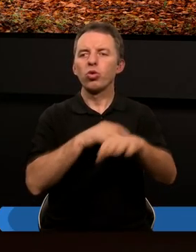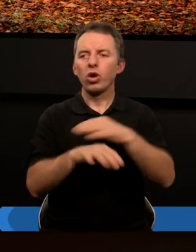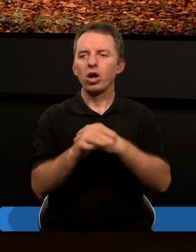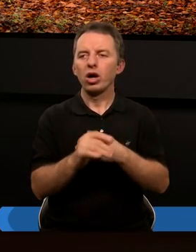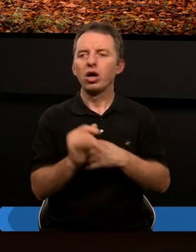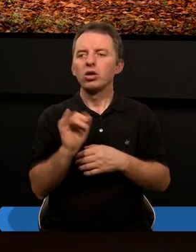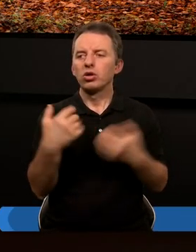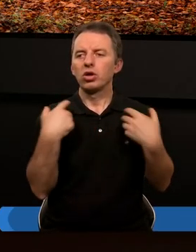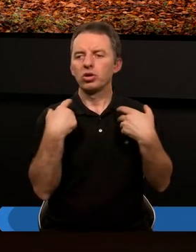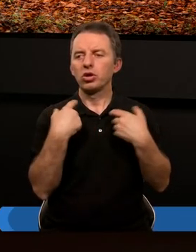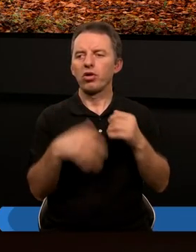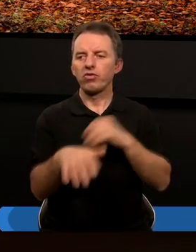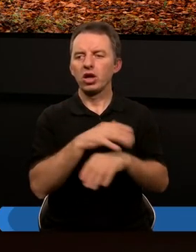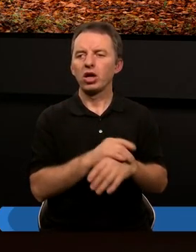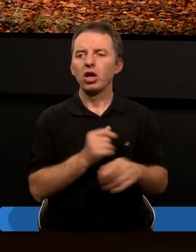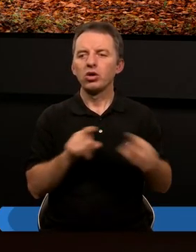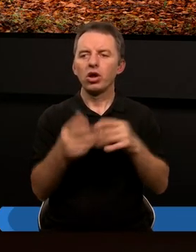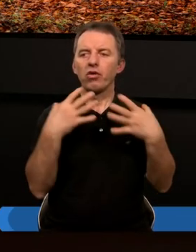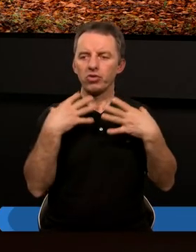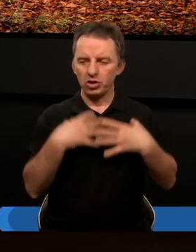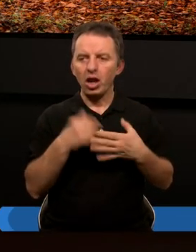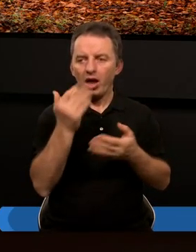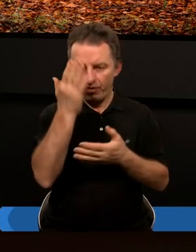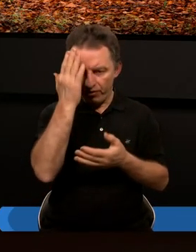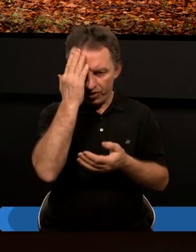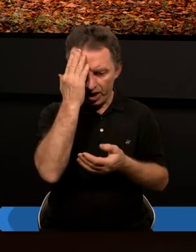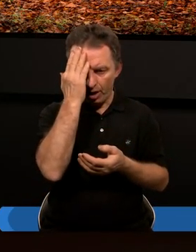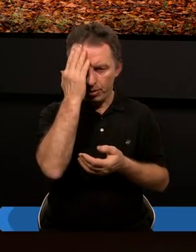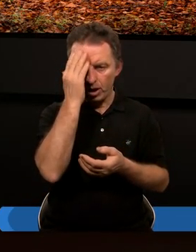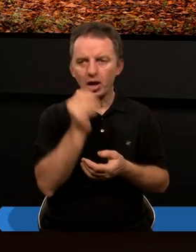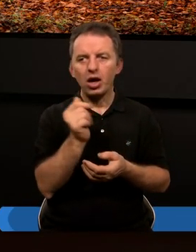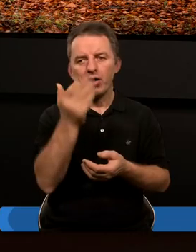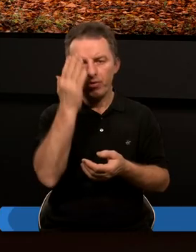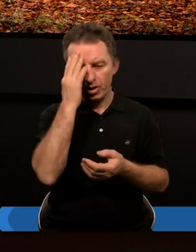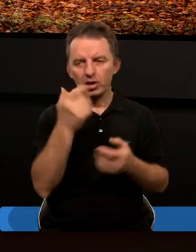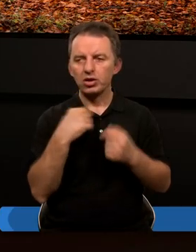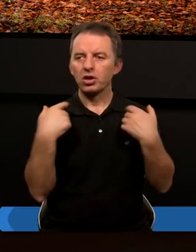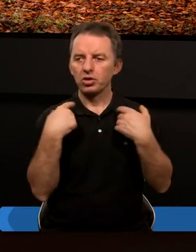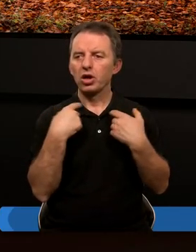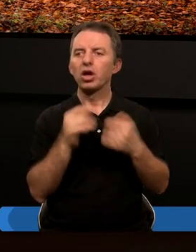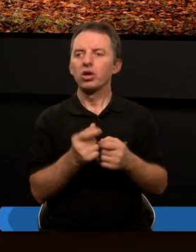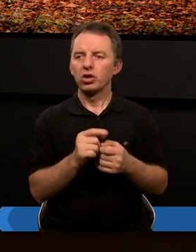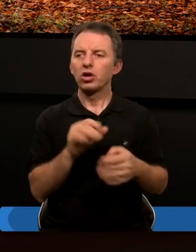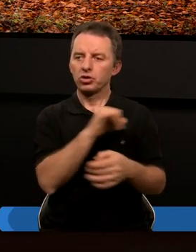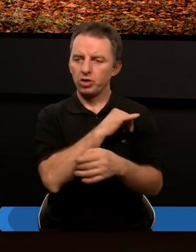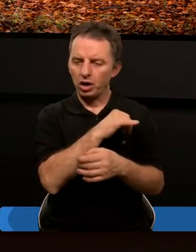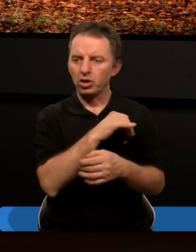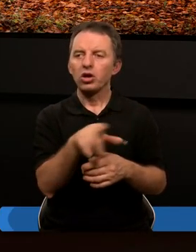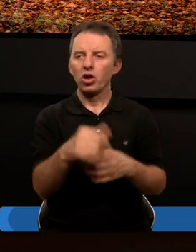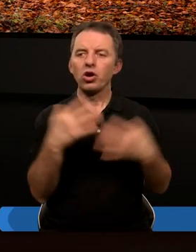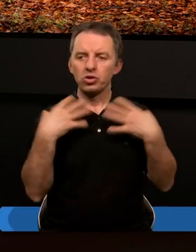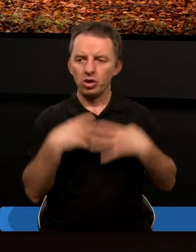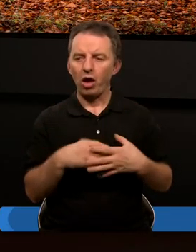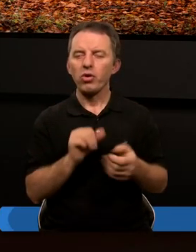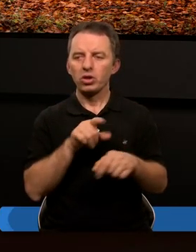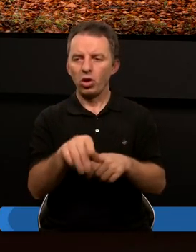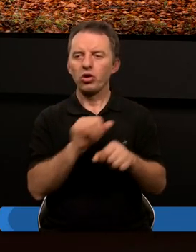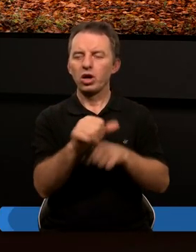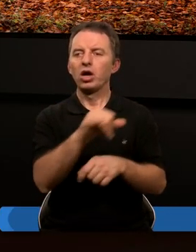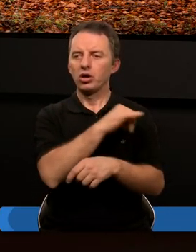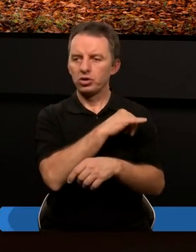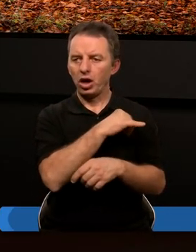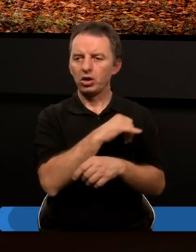Cóż to oznacza żyć w duchu? Co to oznacza żyć w ciele? Już wiemy. Jesteśmy po prostu cieleśni, a zatem grzeszni, bo ciało to jest grzech.